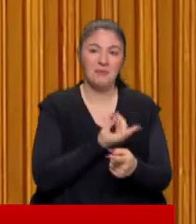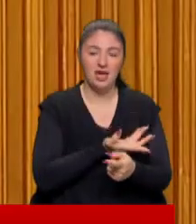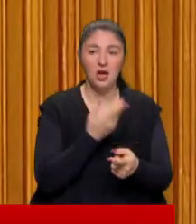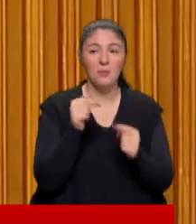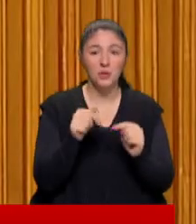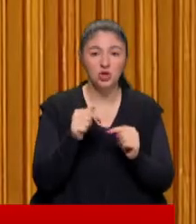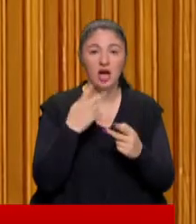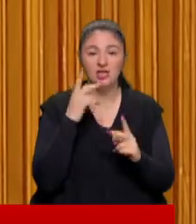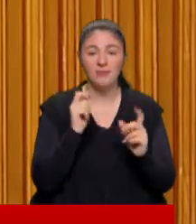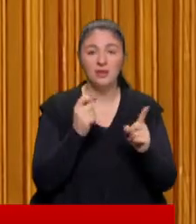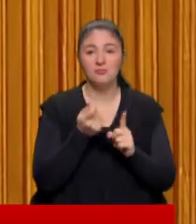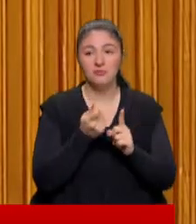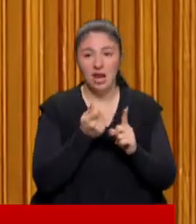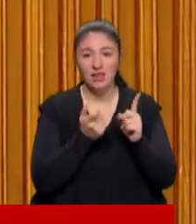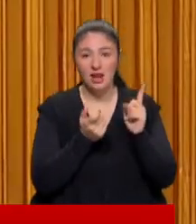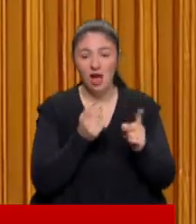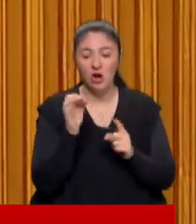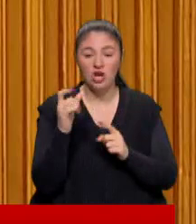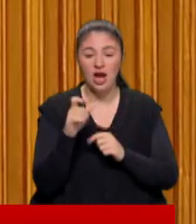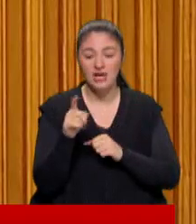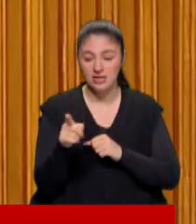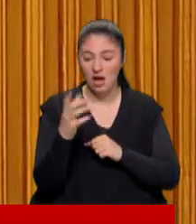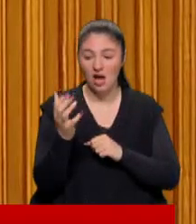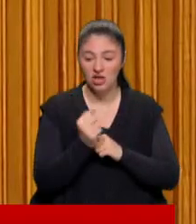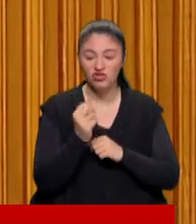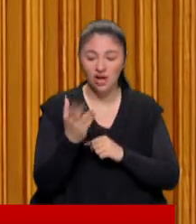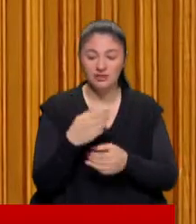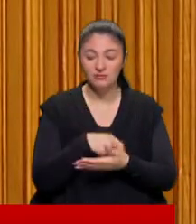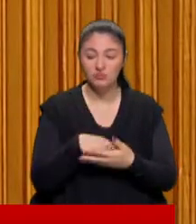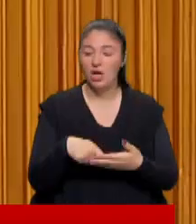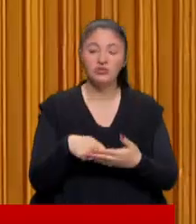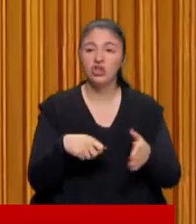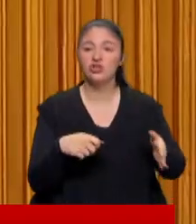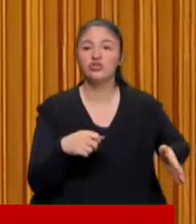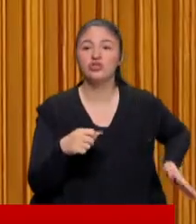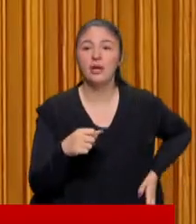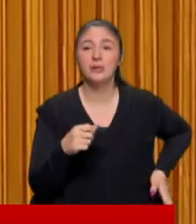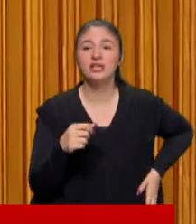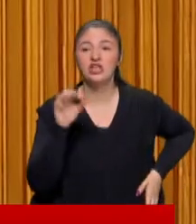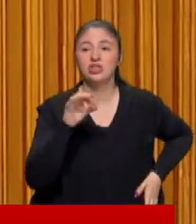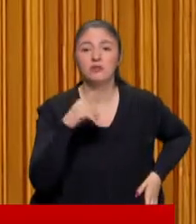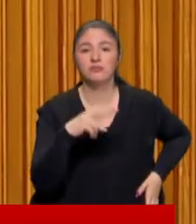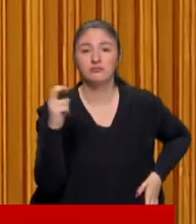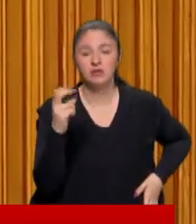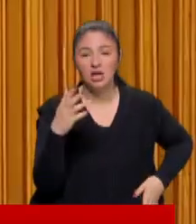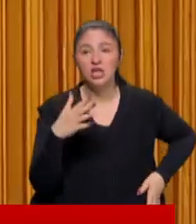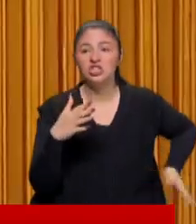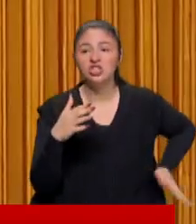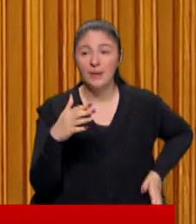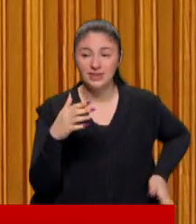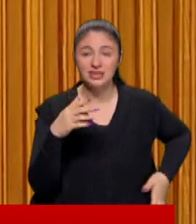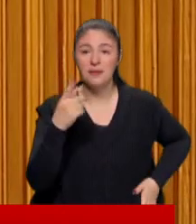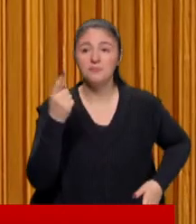demek. Bugün açıklanan rakamlarla Ocak ayında alacağınız maaş cebinizden şimdi çalınıyor.